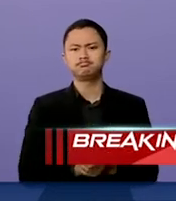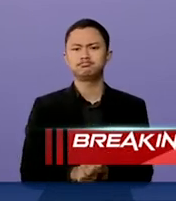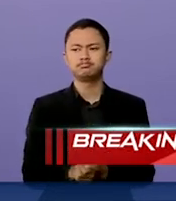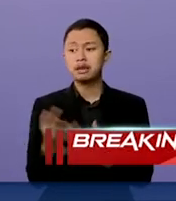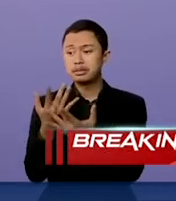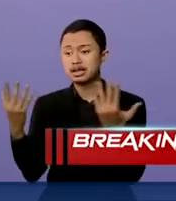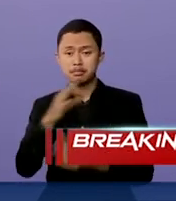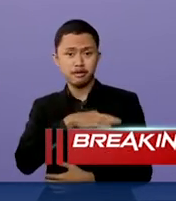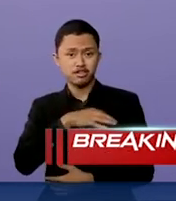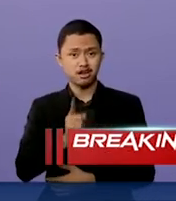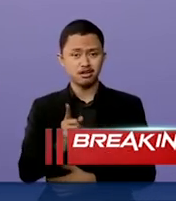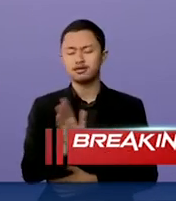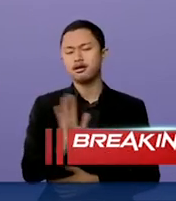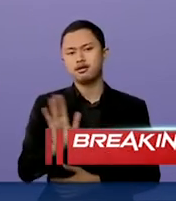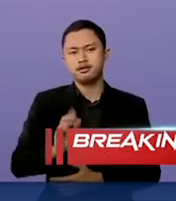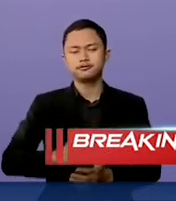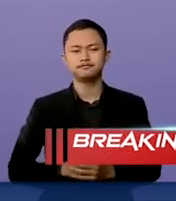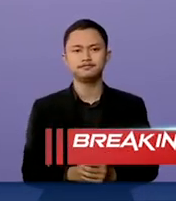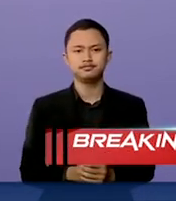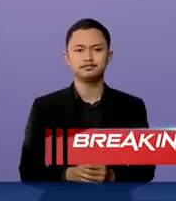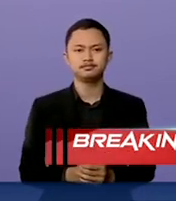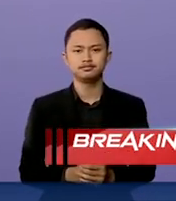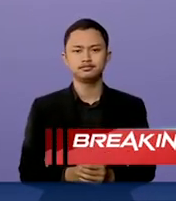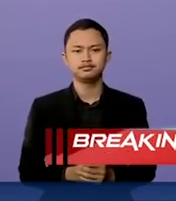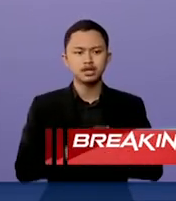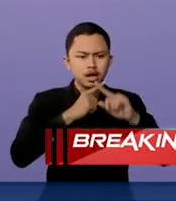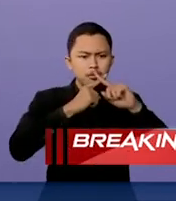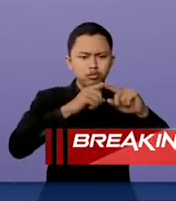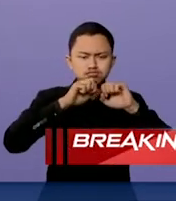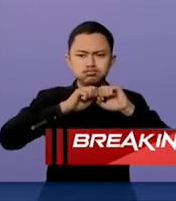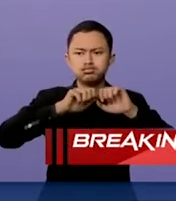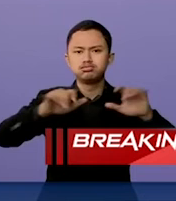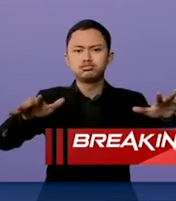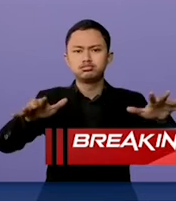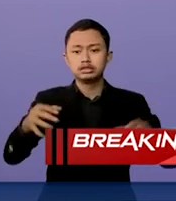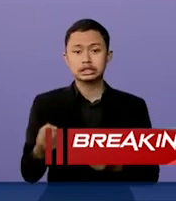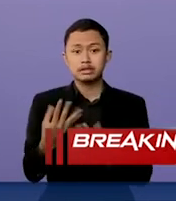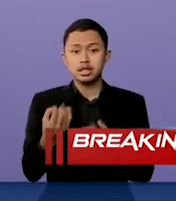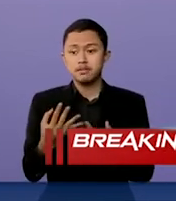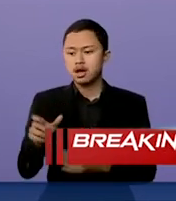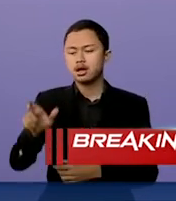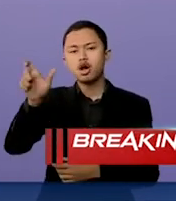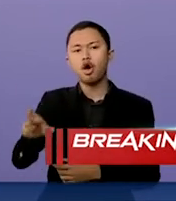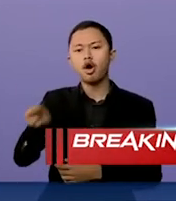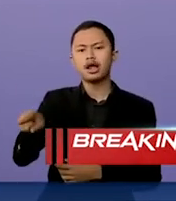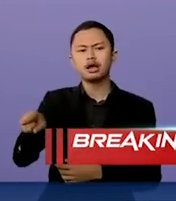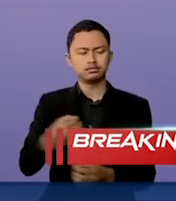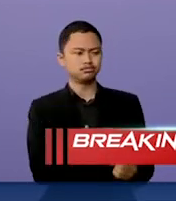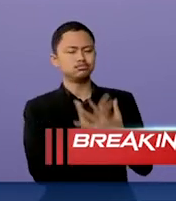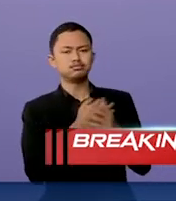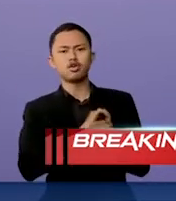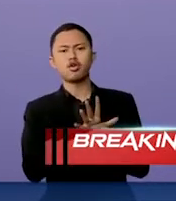masyarakat banyak apalagi kalau sampai info tersebut justru akan membuat orang lain terjangkit cover 19